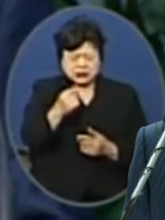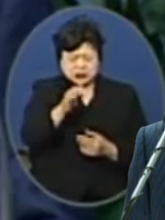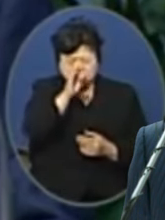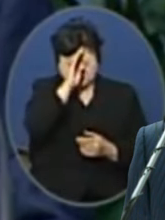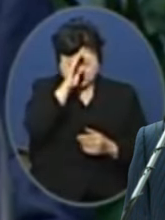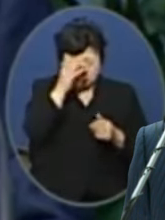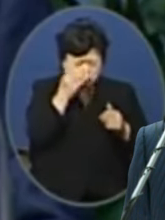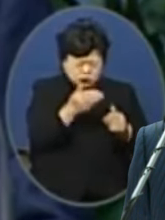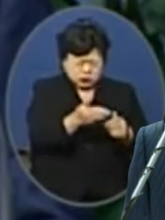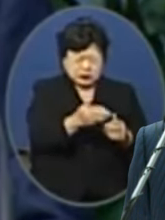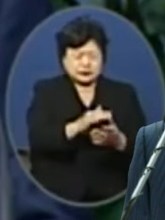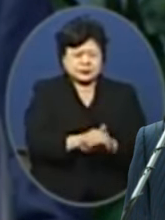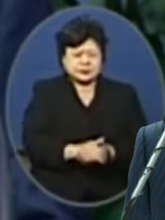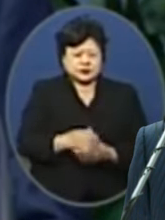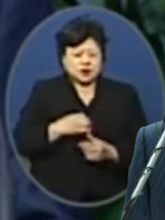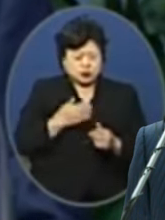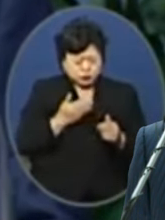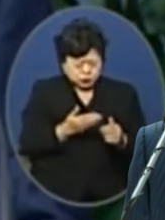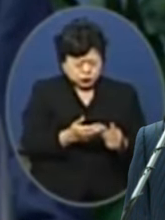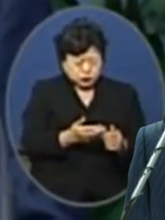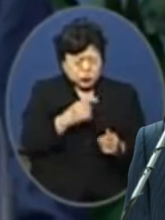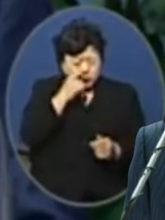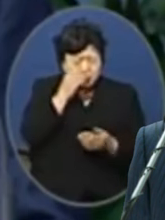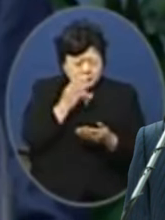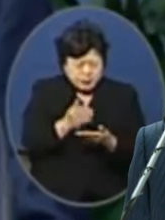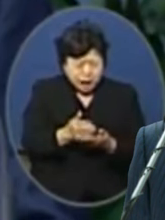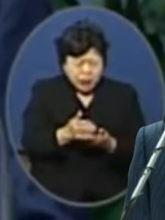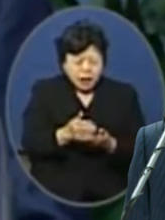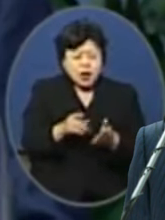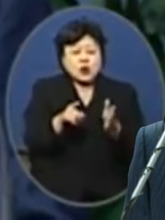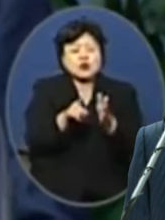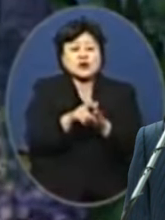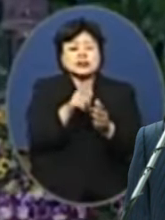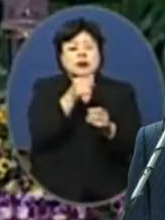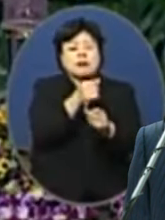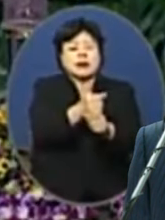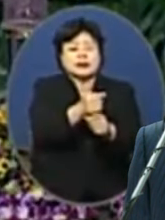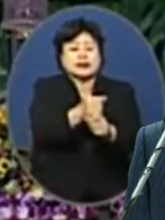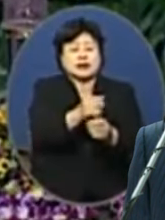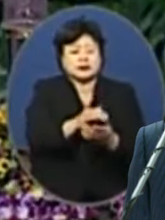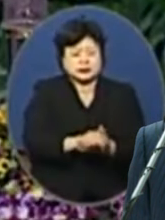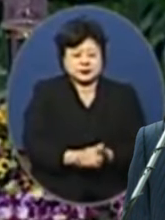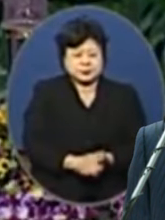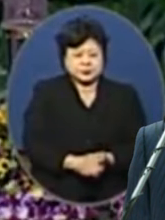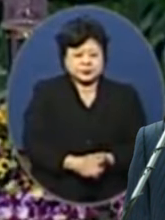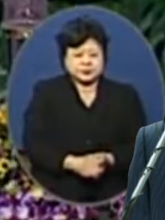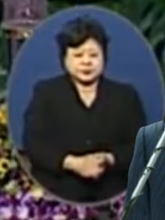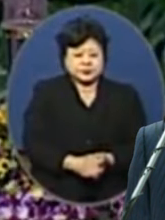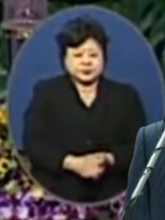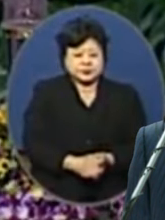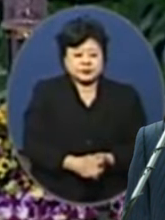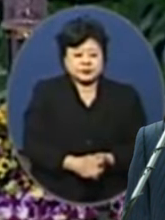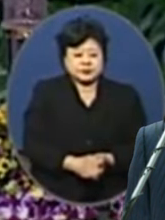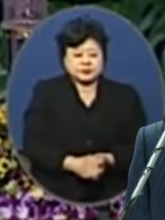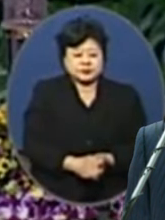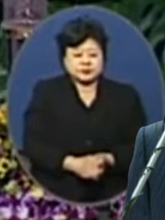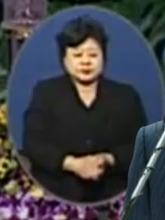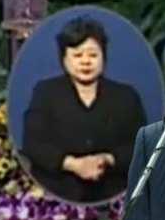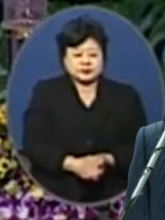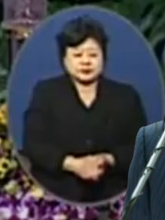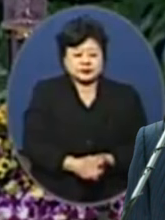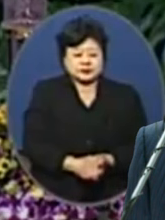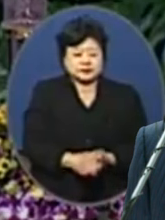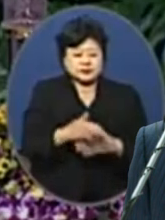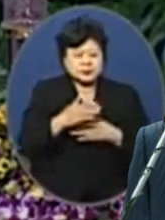사탄이 너를 괴롭힘으로 교만하지 않게 만들기 위해서 그렇게 했다고 대답을 해 주셨습니다 내 내게